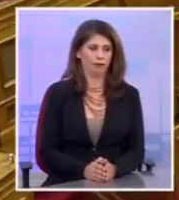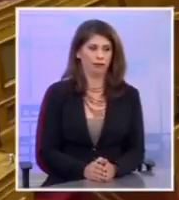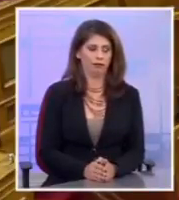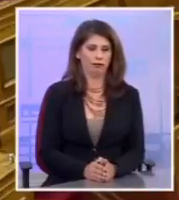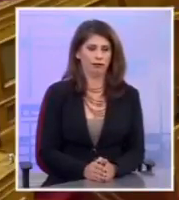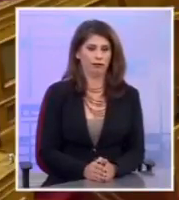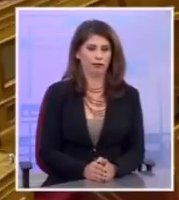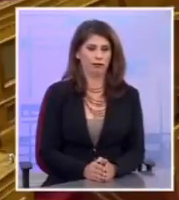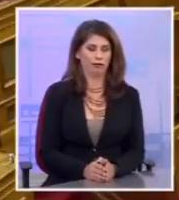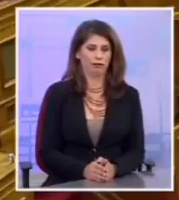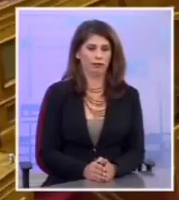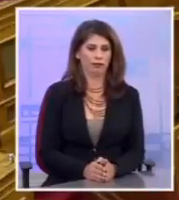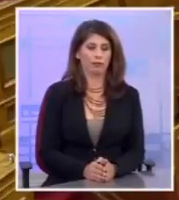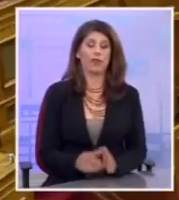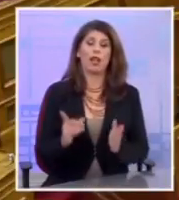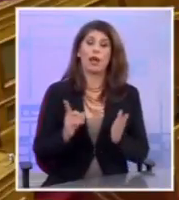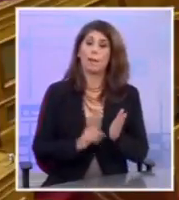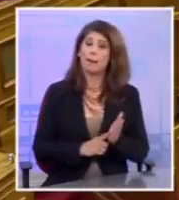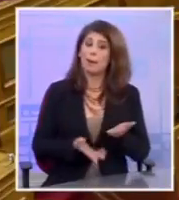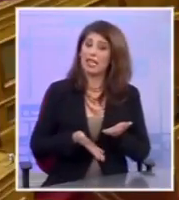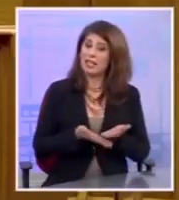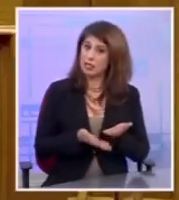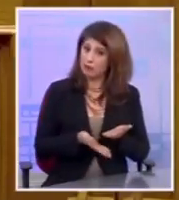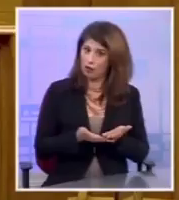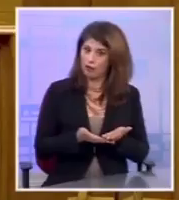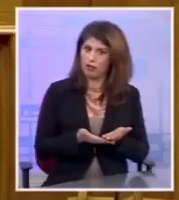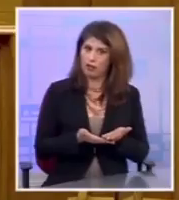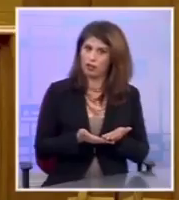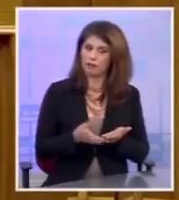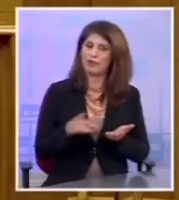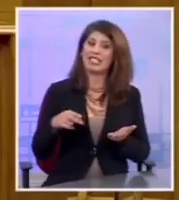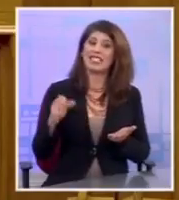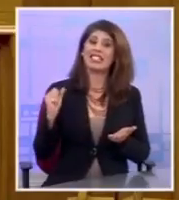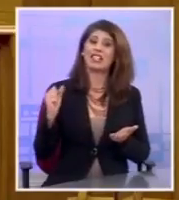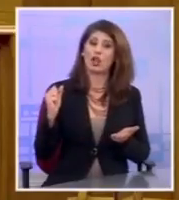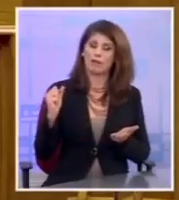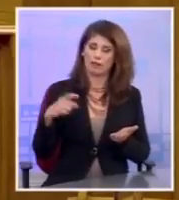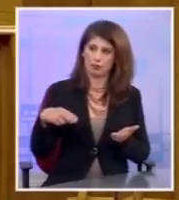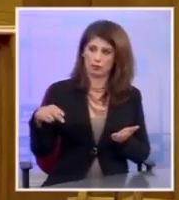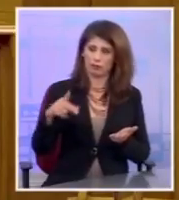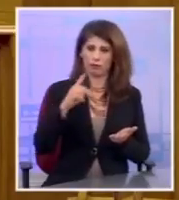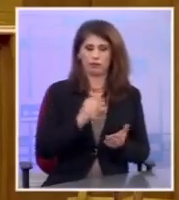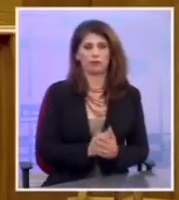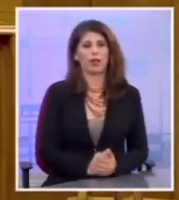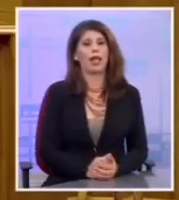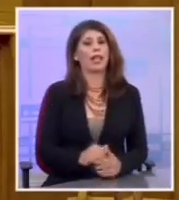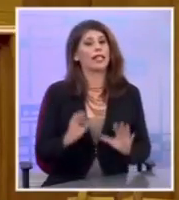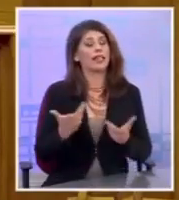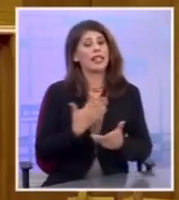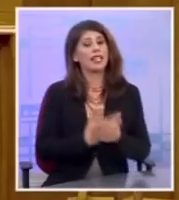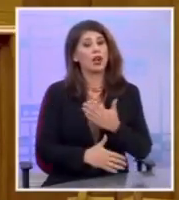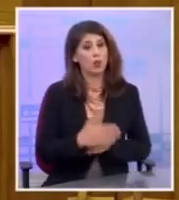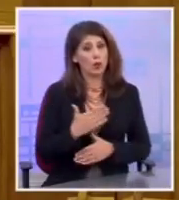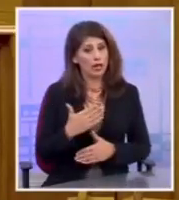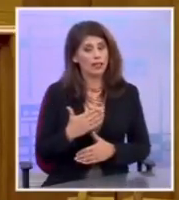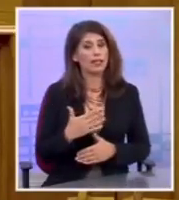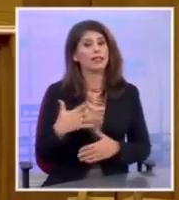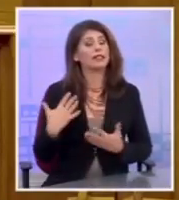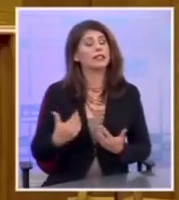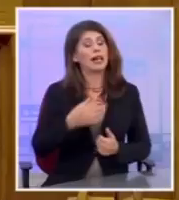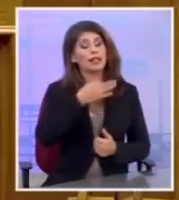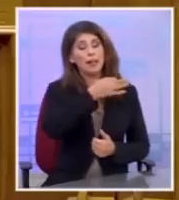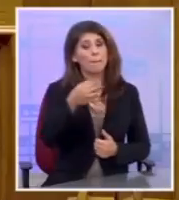Ελάτε. Πρέπει να σας βοηθήσω, σύντροφοι και συντρόφισσες του ΣΥΡΙΖΑ, γιατί έχετε κουραστεί, τα έχετε πει αυτά